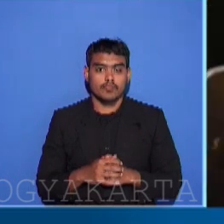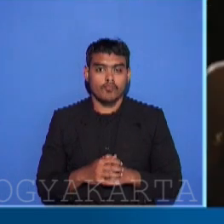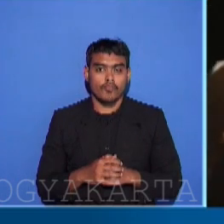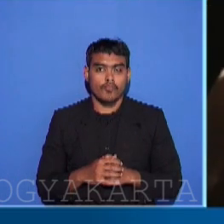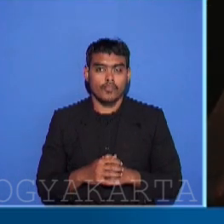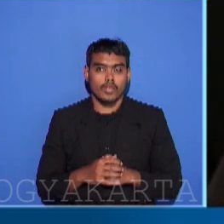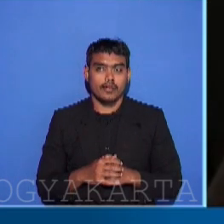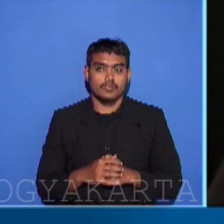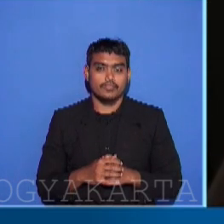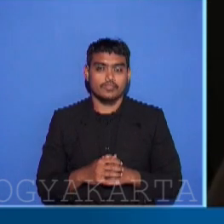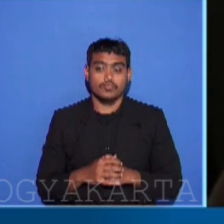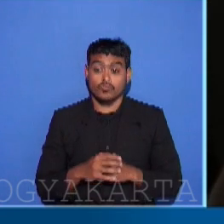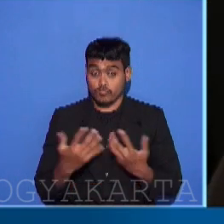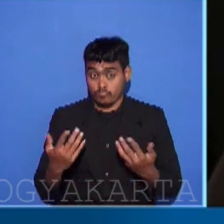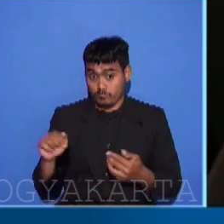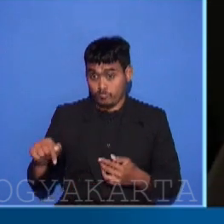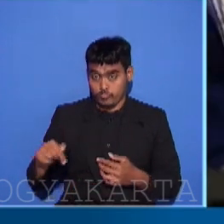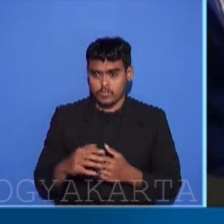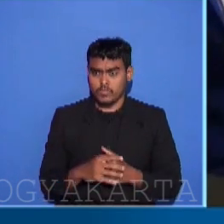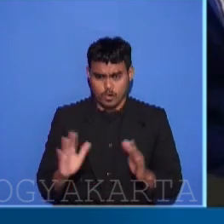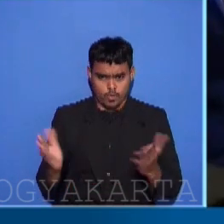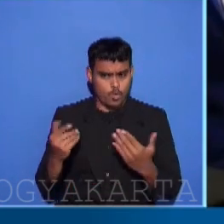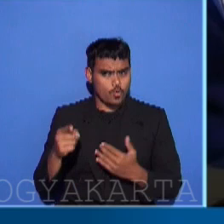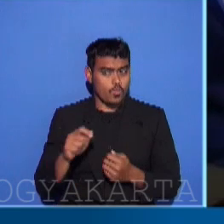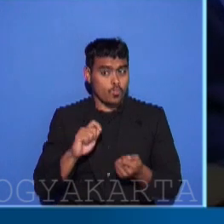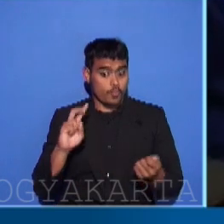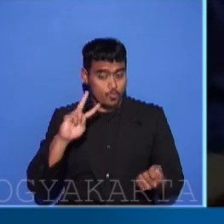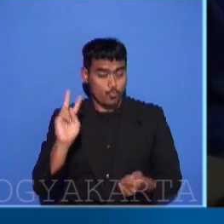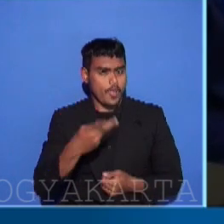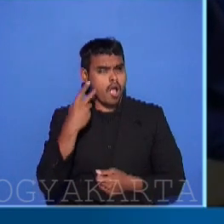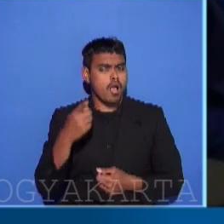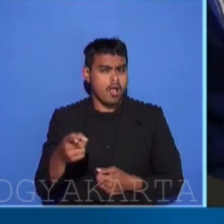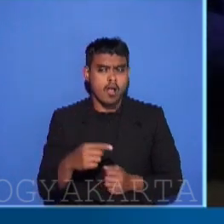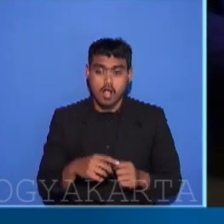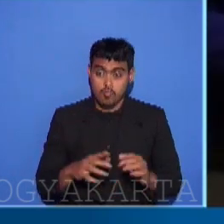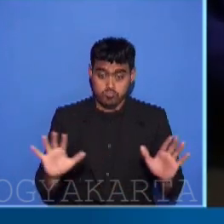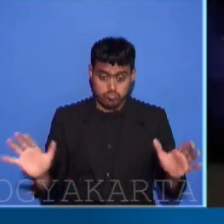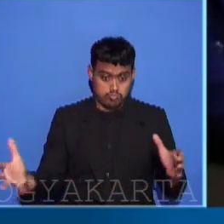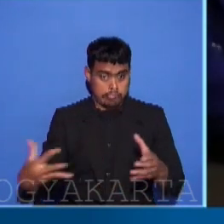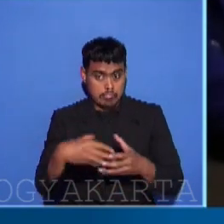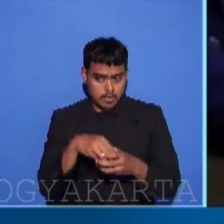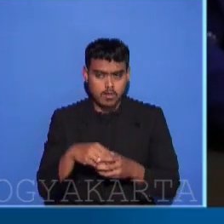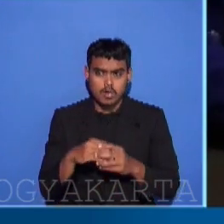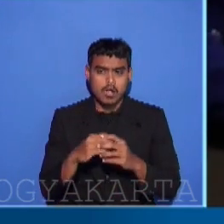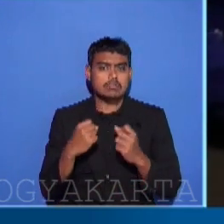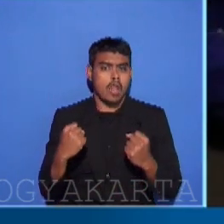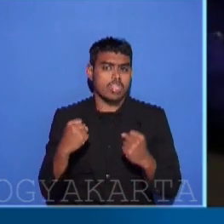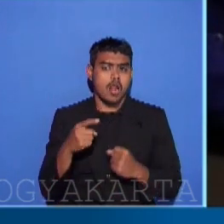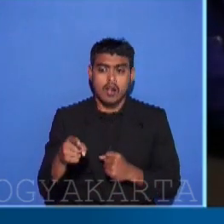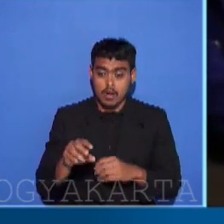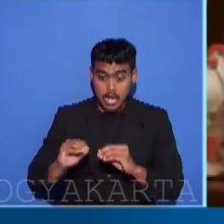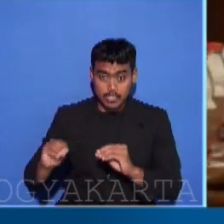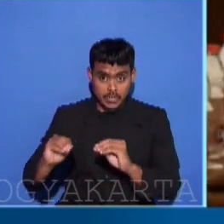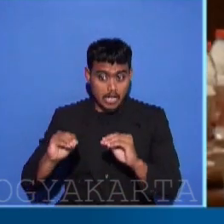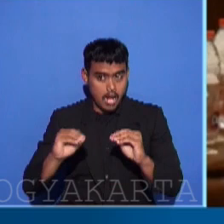inia saat iniemintahedang mendor Trans di segala bidang termasuk transformasi bidang kesehatan dan pendidikan